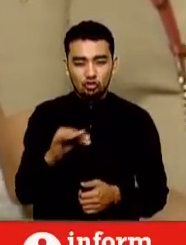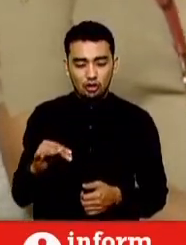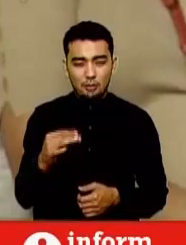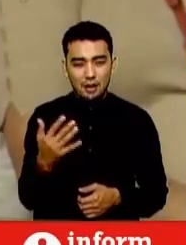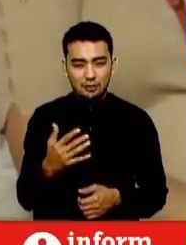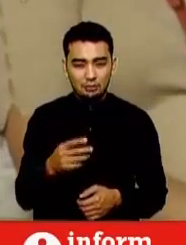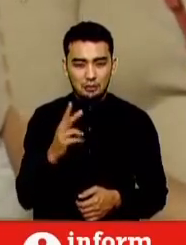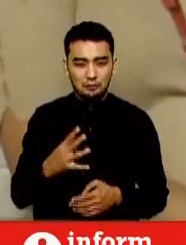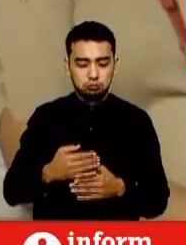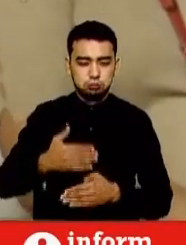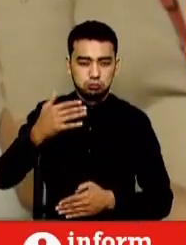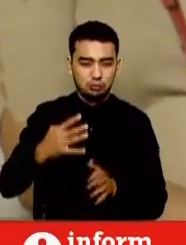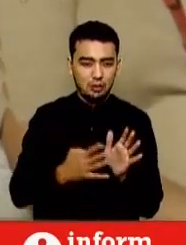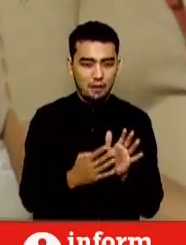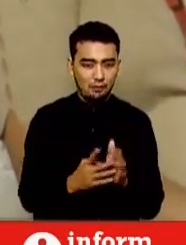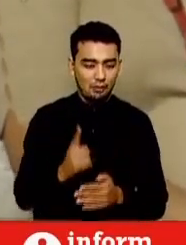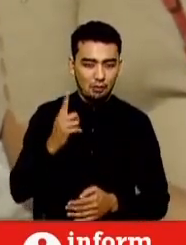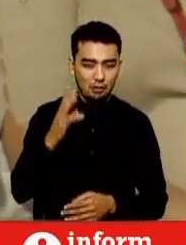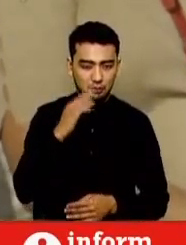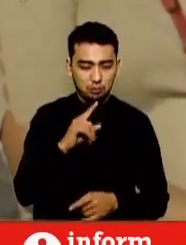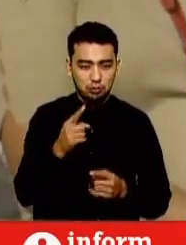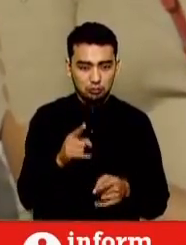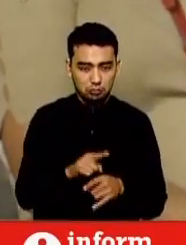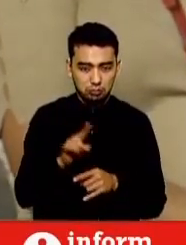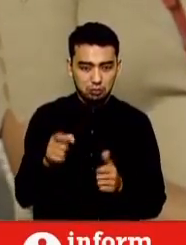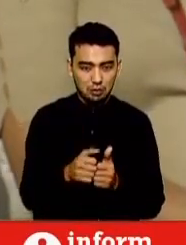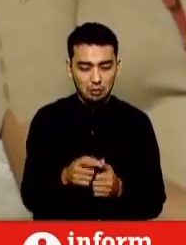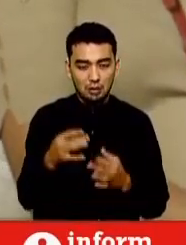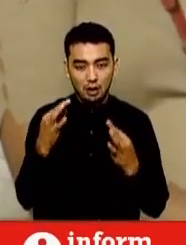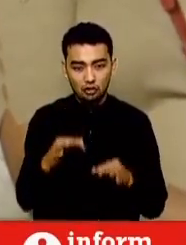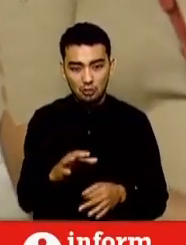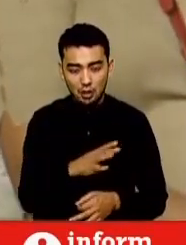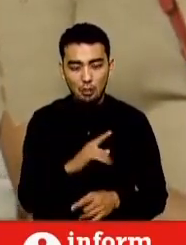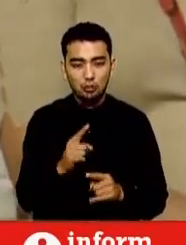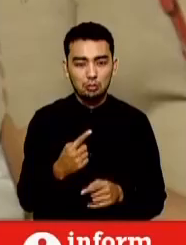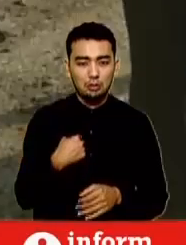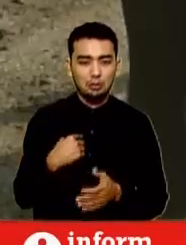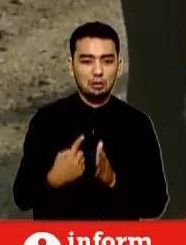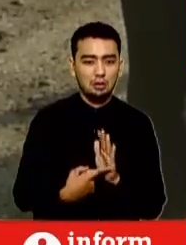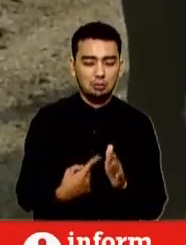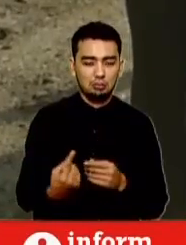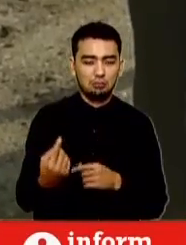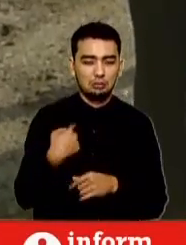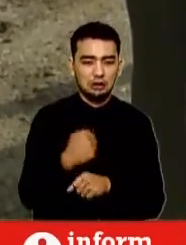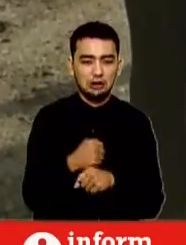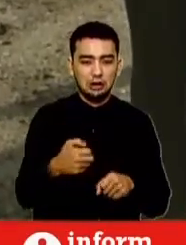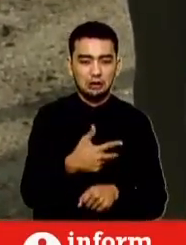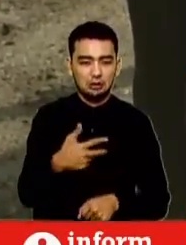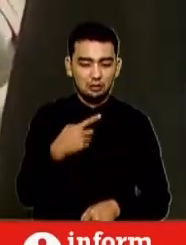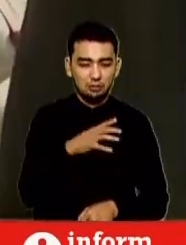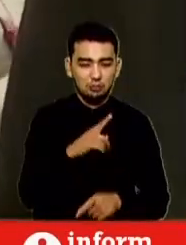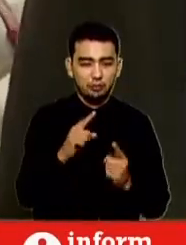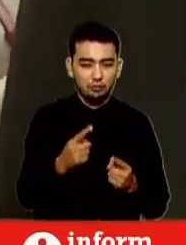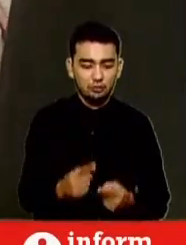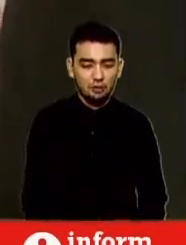9 қабатты үй салынуда. Егер бұған қарамай рұқсат берілетін болса, онда бізге не үшін талап қояды? Тұрғындар жаңа бас жоспар